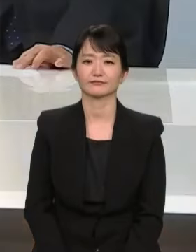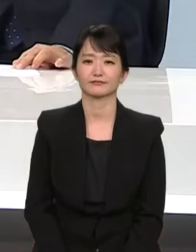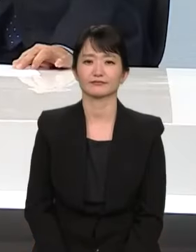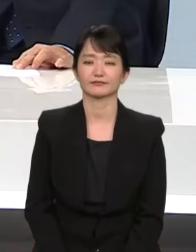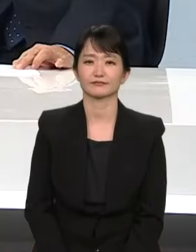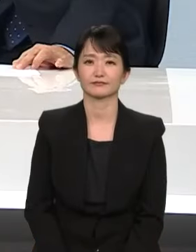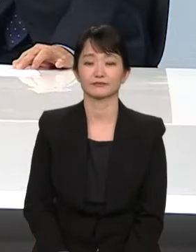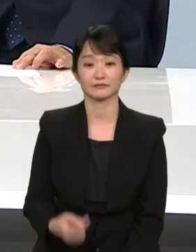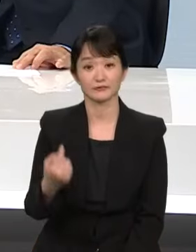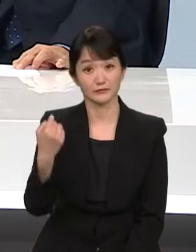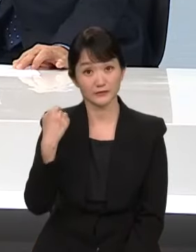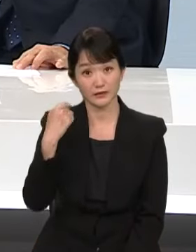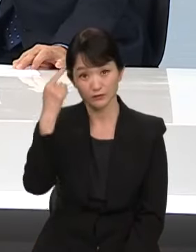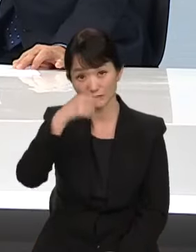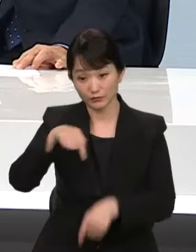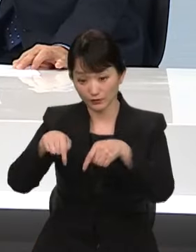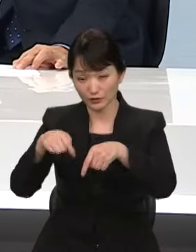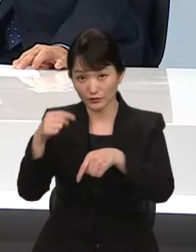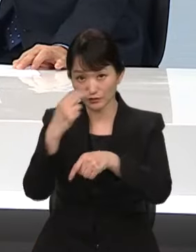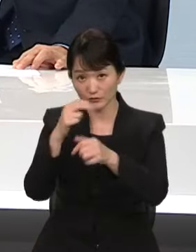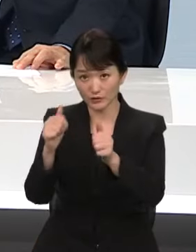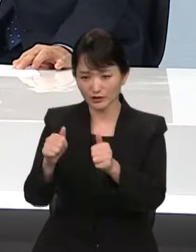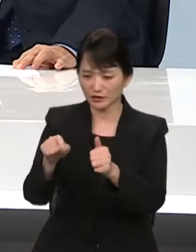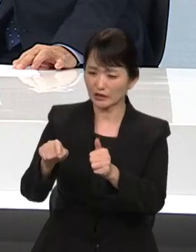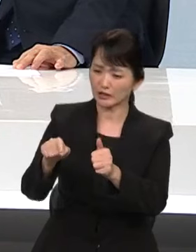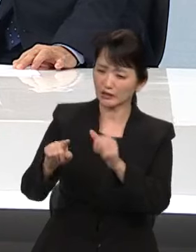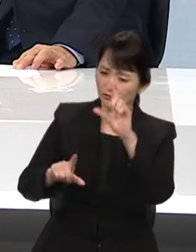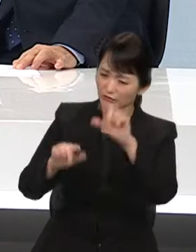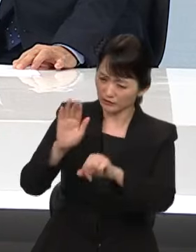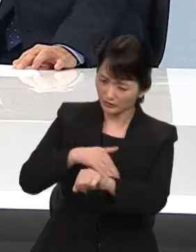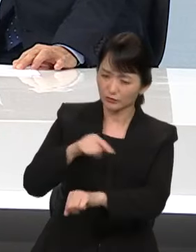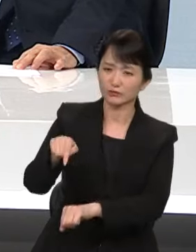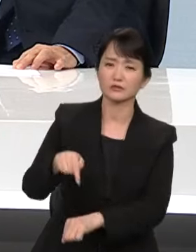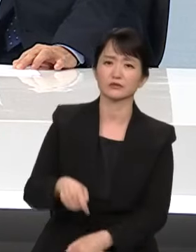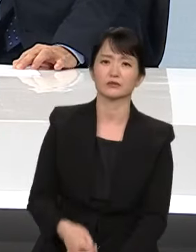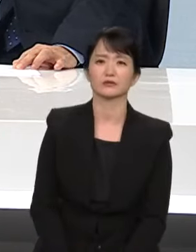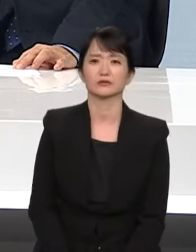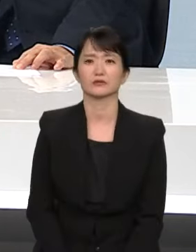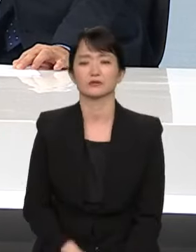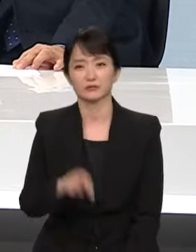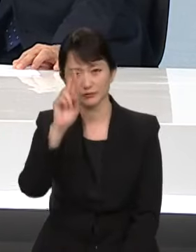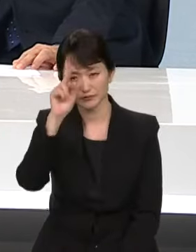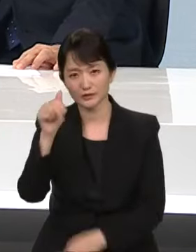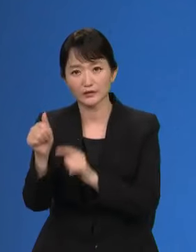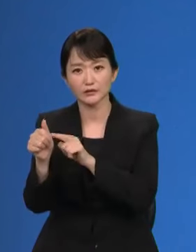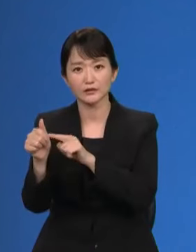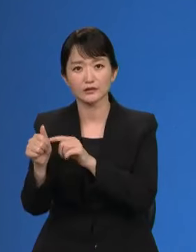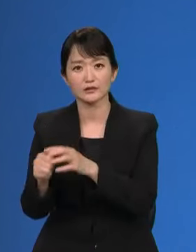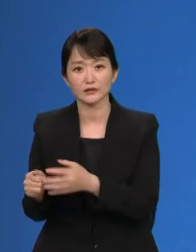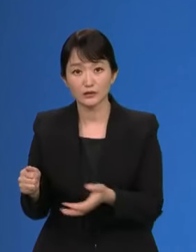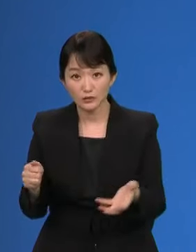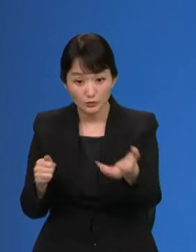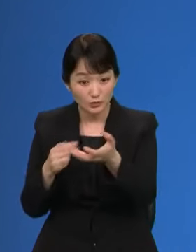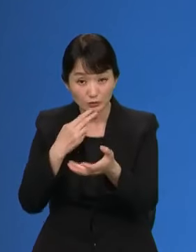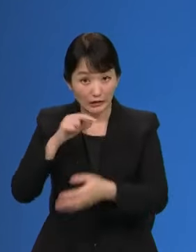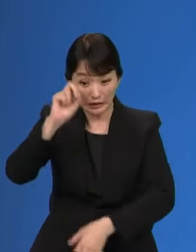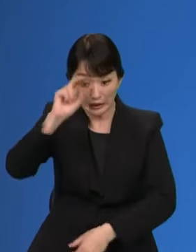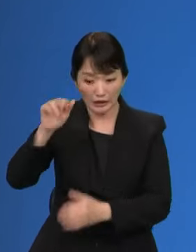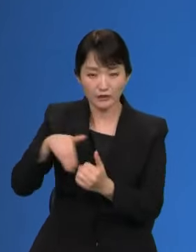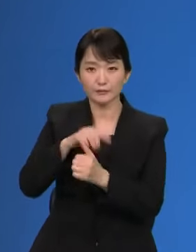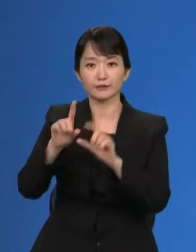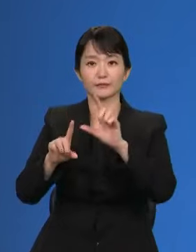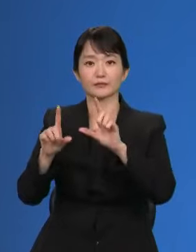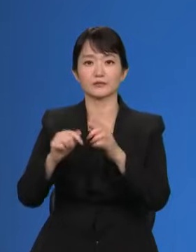자, 어제 이 면접 심사에서도 이 장면이 좀 부적절했던 거 아니냐라는 질문이 나왔습니다. 그러자 박 앵커는 자, 동선에 없었던 돌발적인